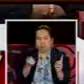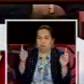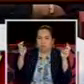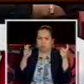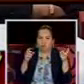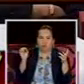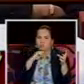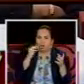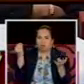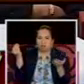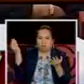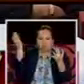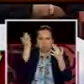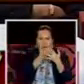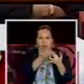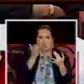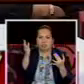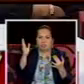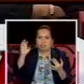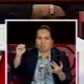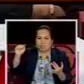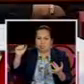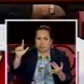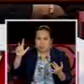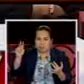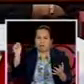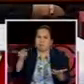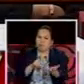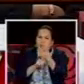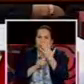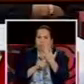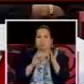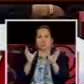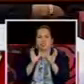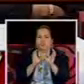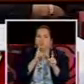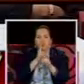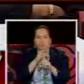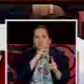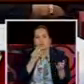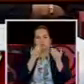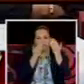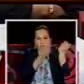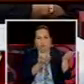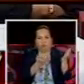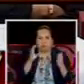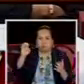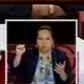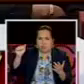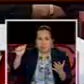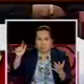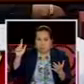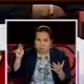of sal-in. Dapat ho, may certification na hindi ho siya nag-file ng sal-in. Pero kung wala hong papakitang